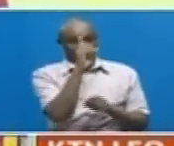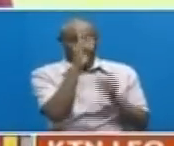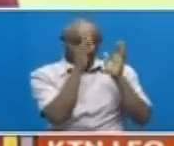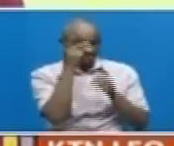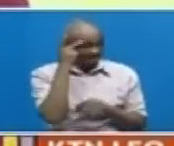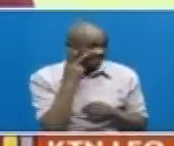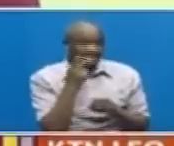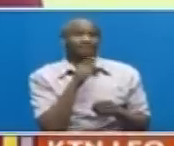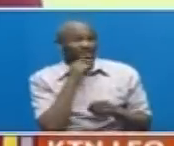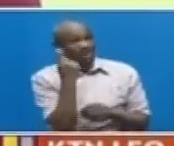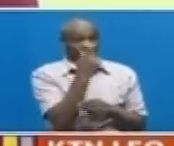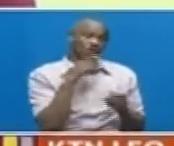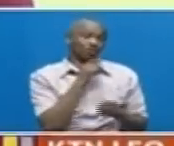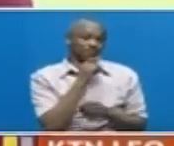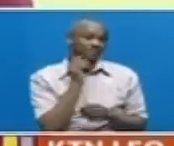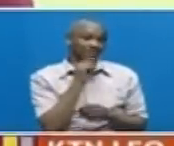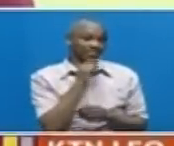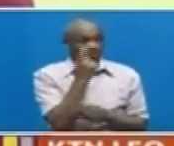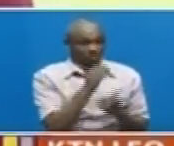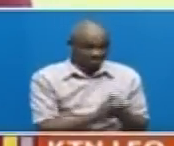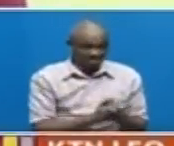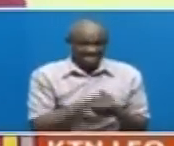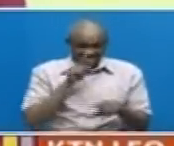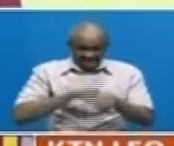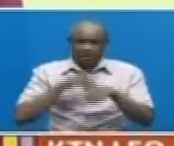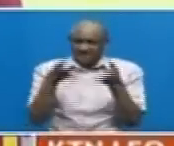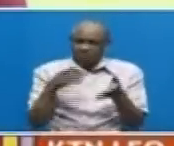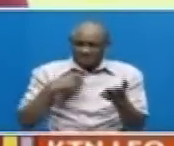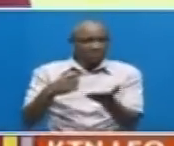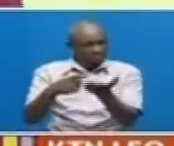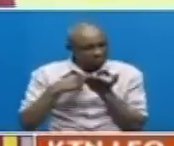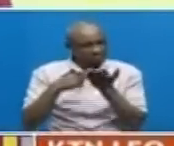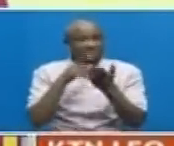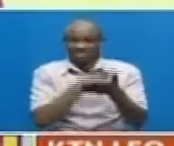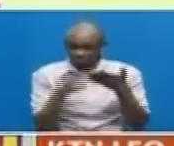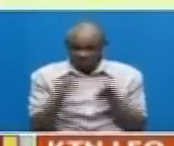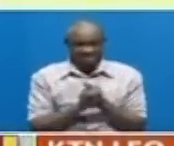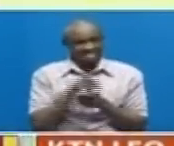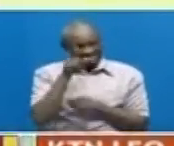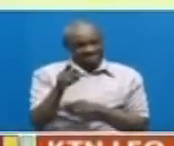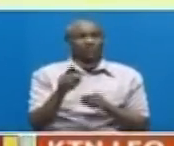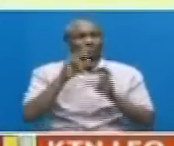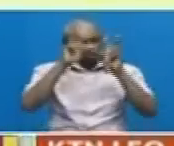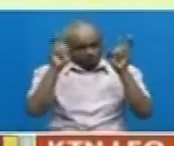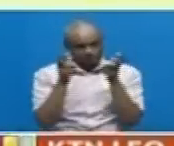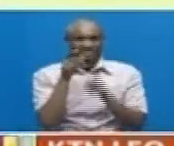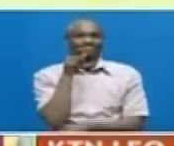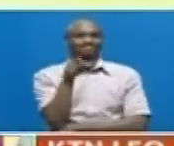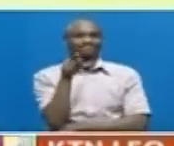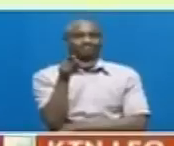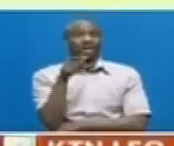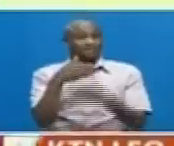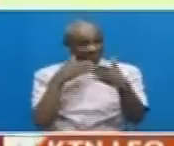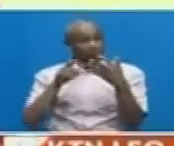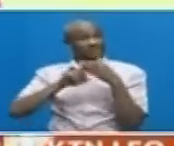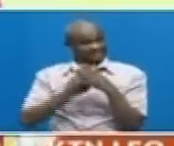pekee au mama pekee? Katika mahojiano ya wiki ndio ya wiki hii, mdahalo wa wikendi hii, ndio swala tunaloliangazia. Lakini kabla